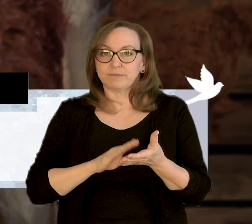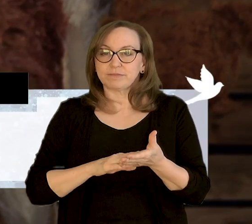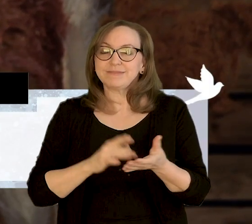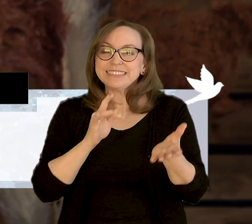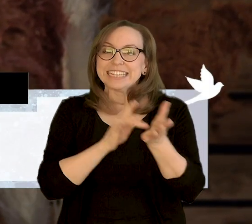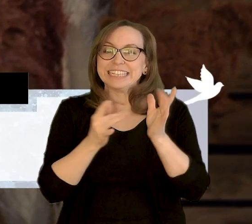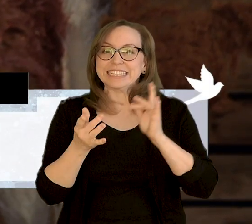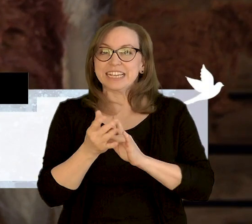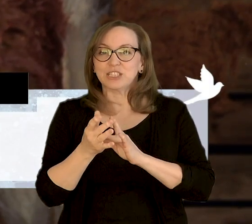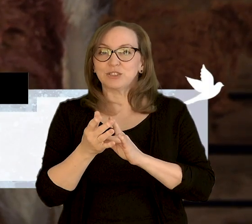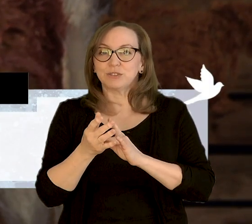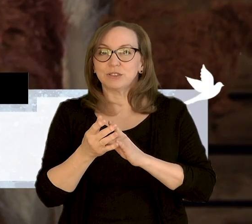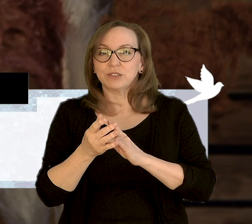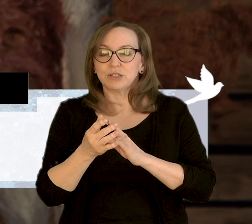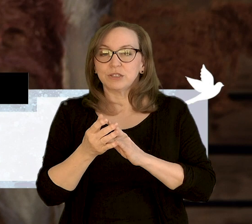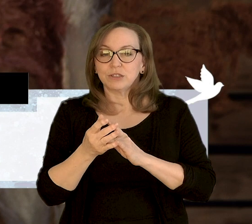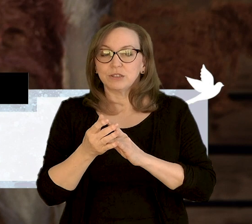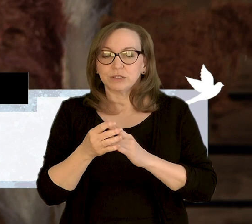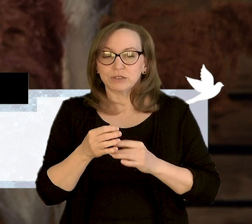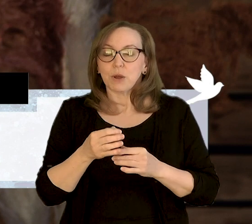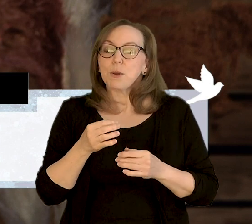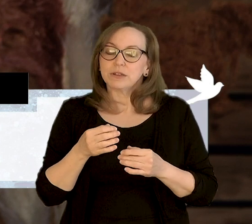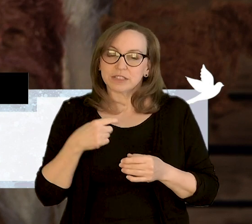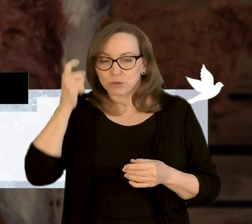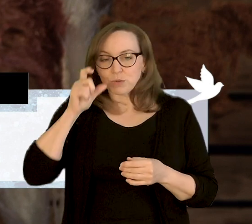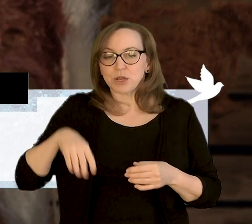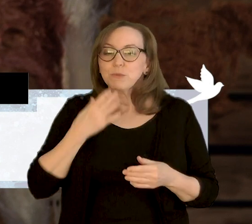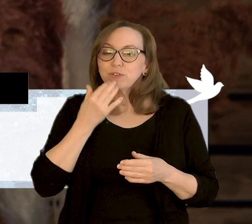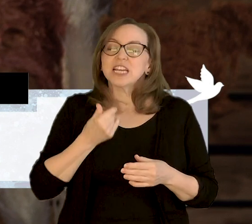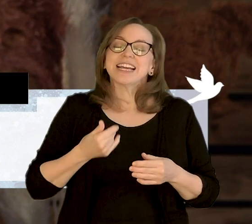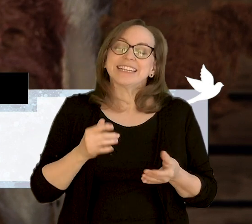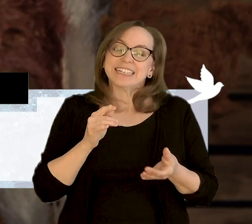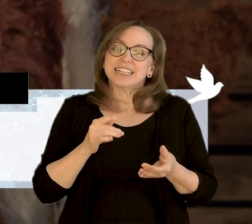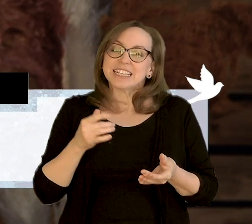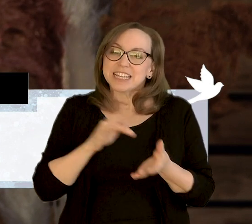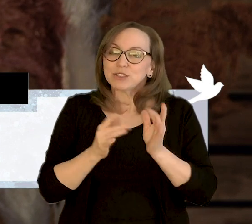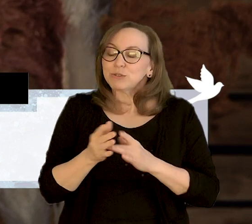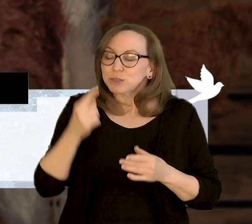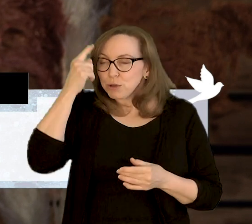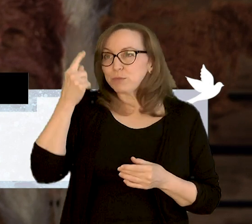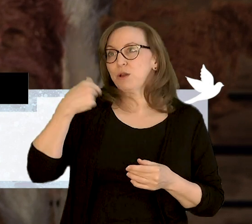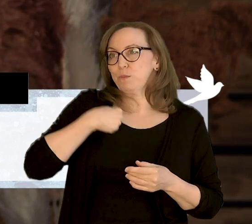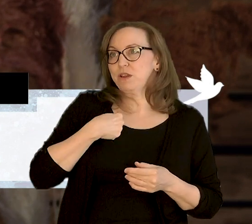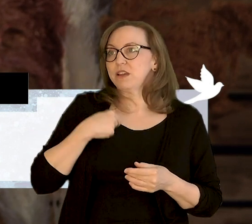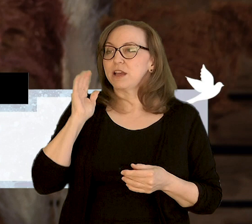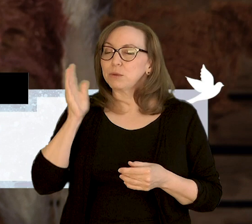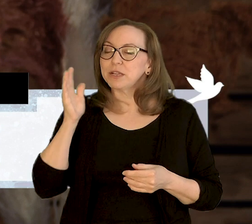Jezu, wspomnij o mnie, gdy przyjdziesz do swego królestwa.